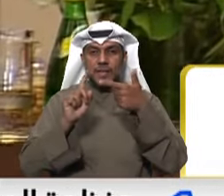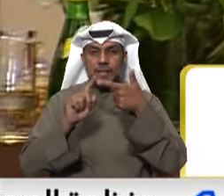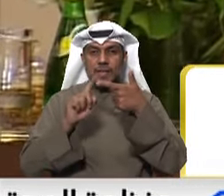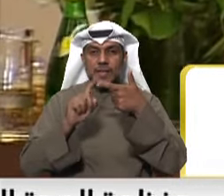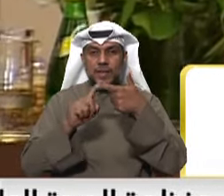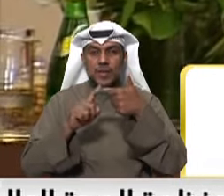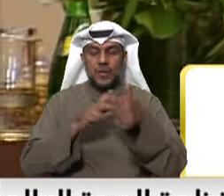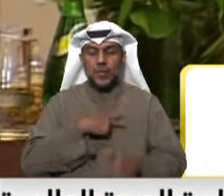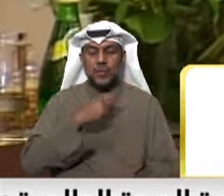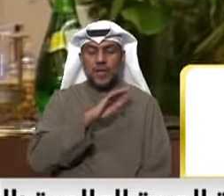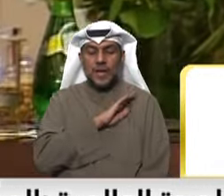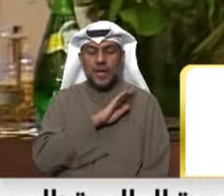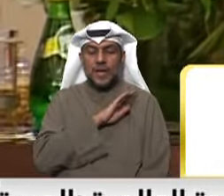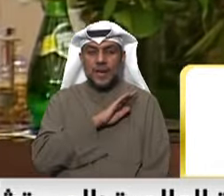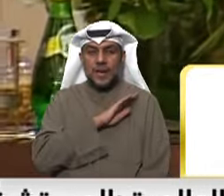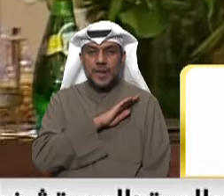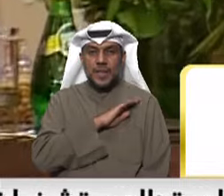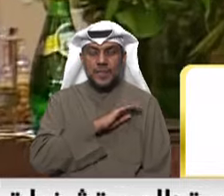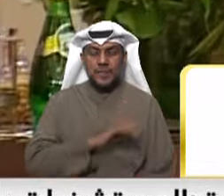الدفاع،